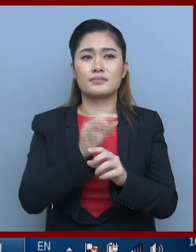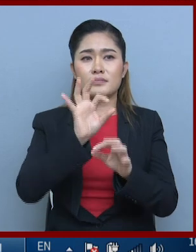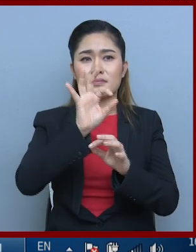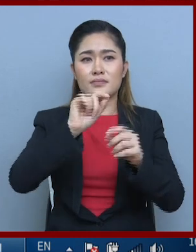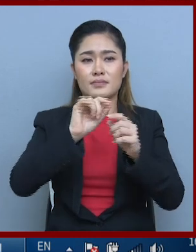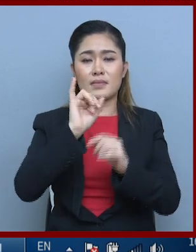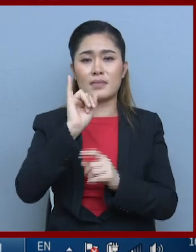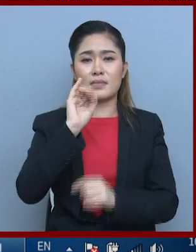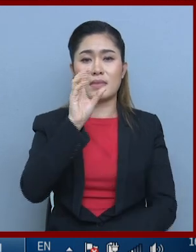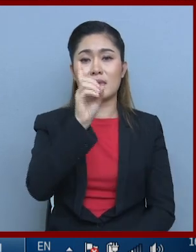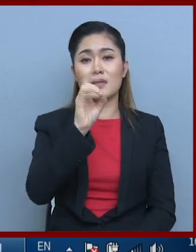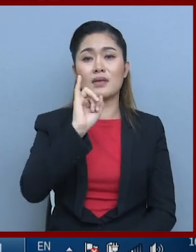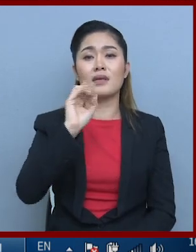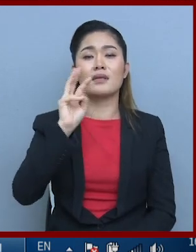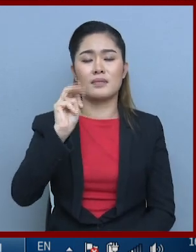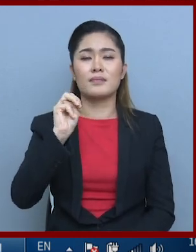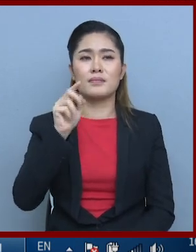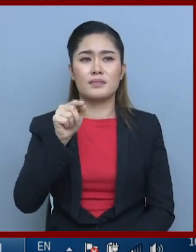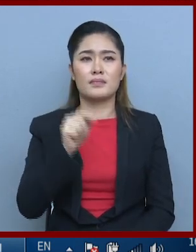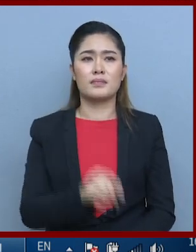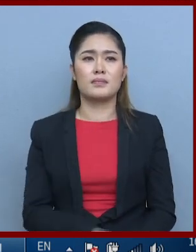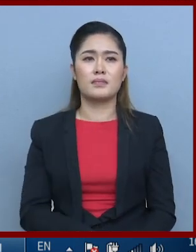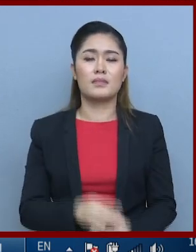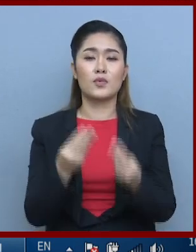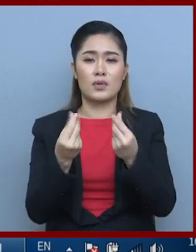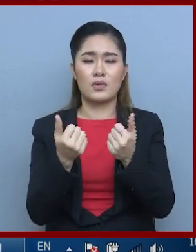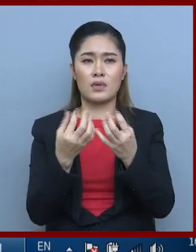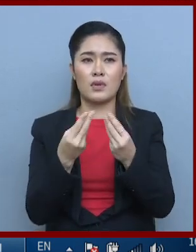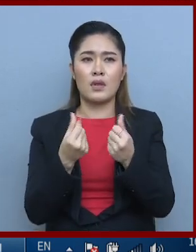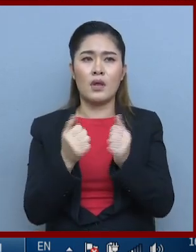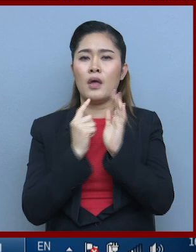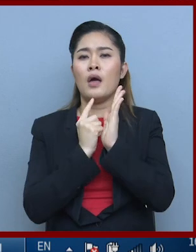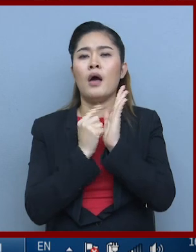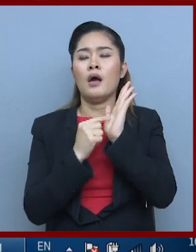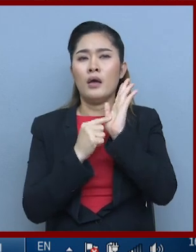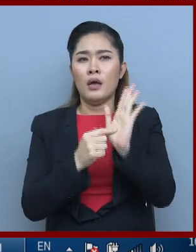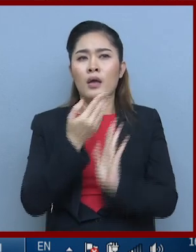จัดการจองค่าตัวแปรก่อน dimension นำas